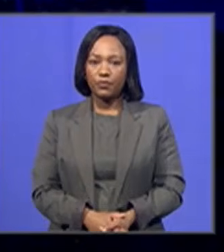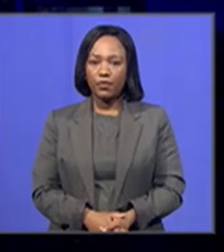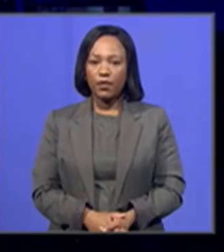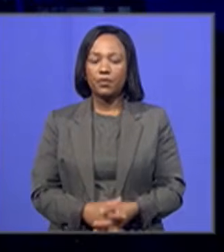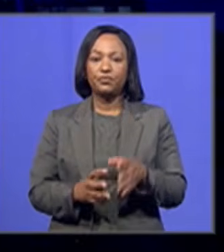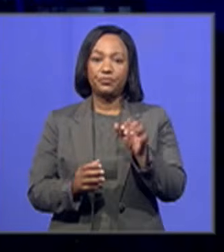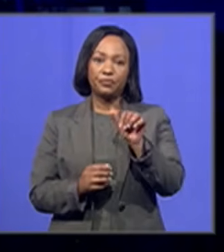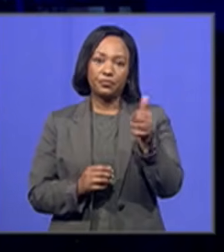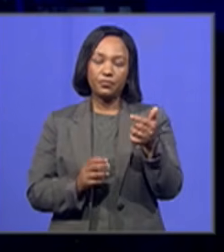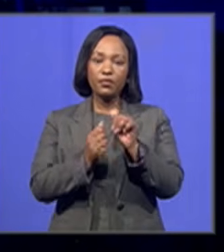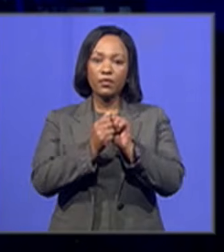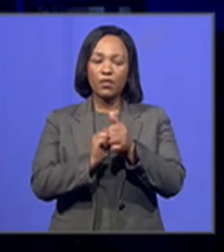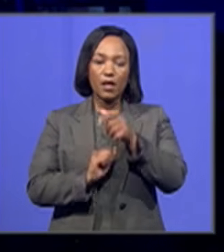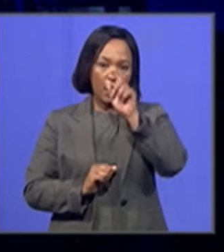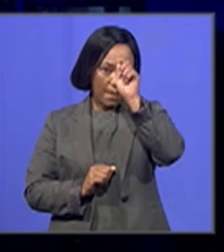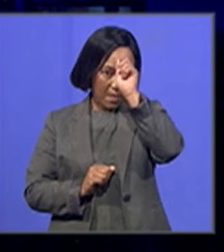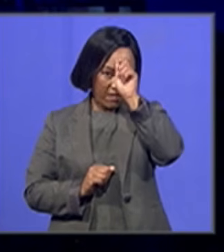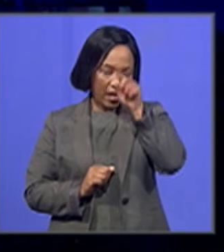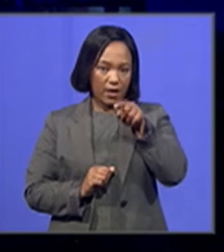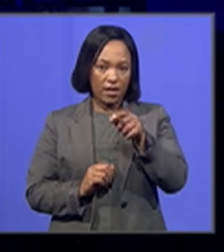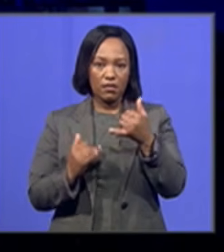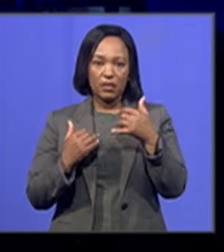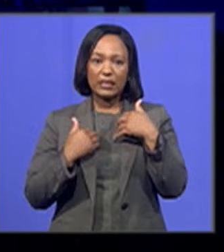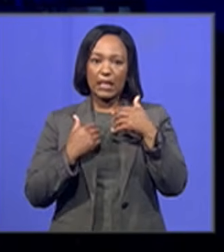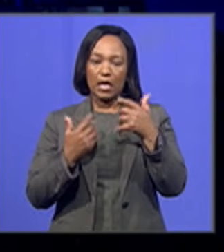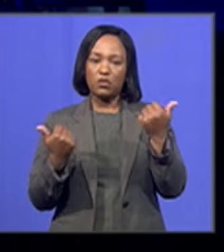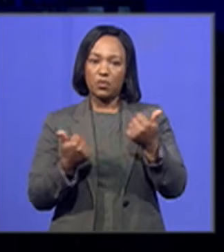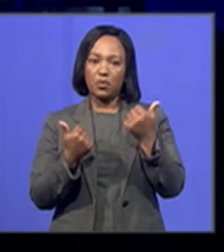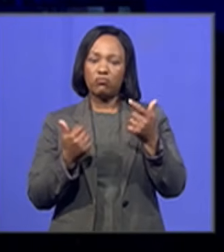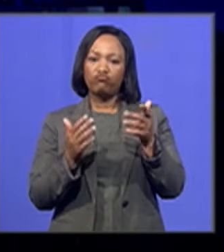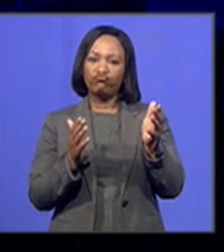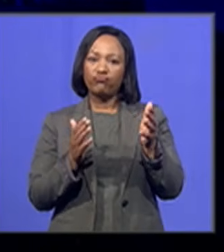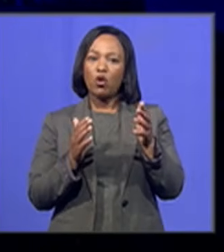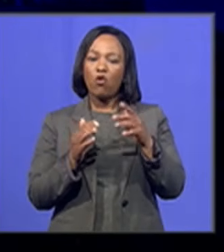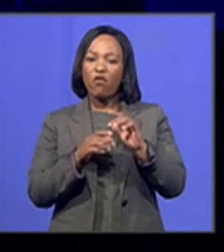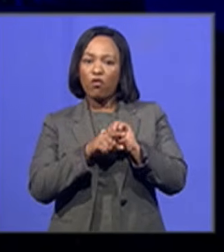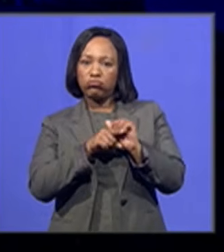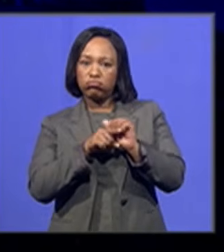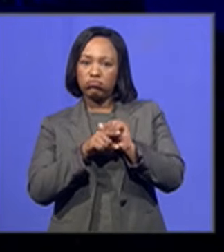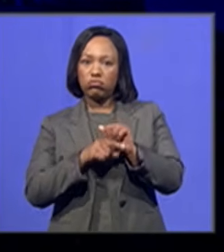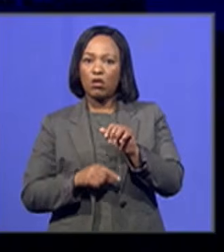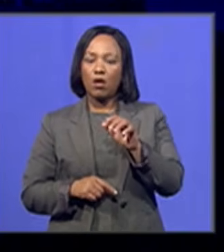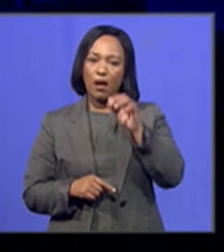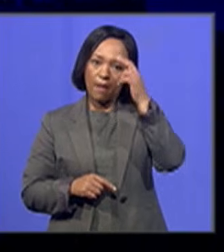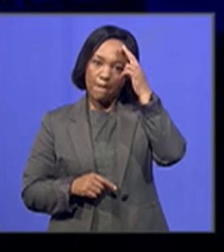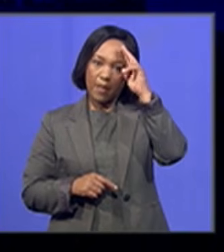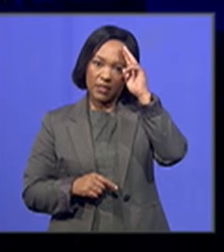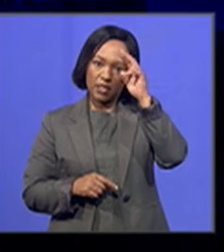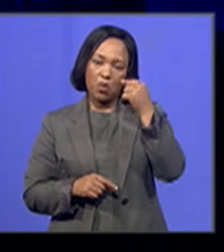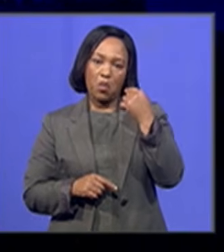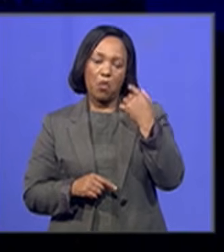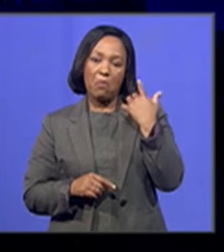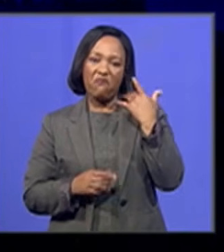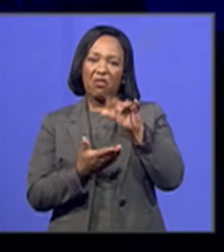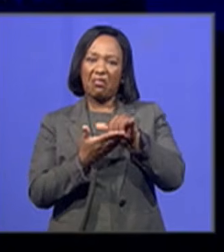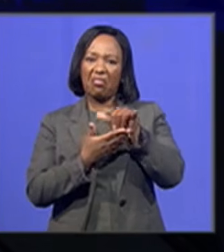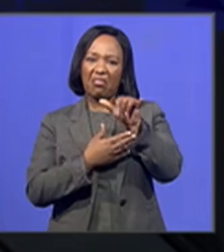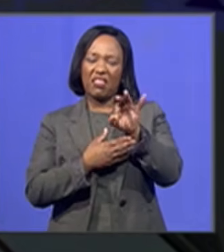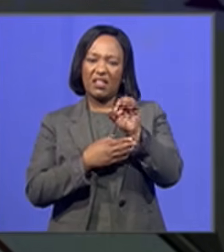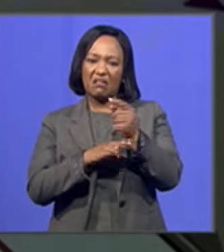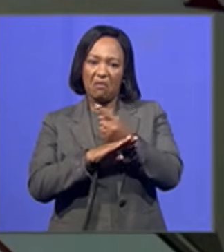Ka oleleng dipapadi tsa Bafana di se di qadile ka boikotliso Pachuca, Mexico ka mora dihora tse 30 ba leletong.